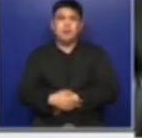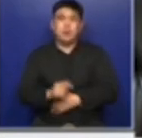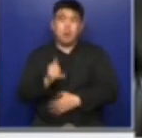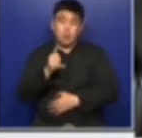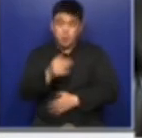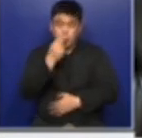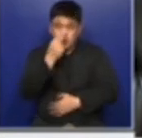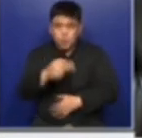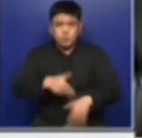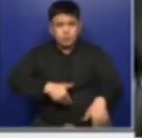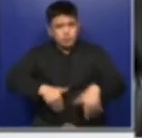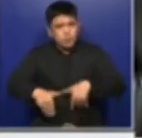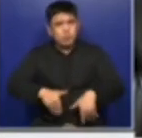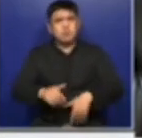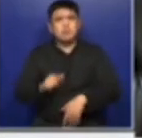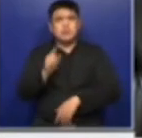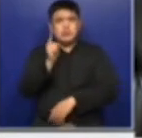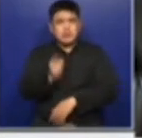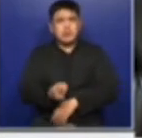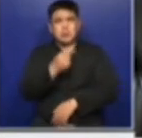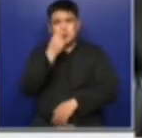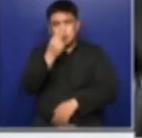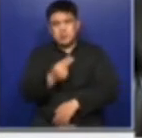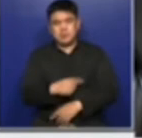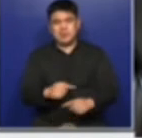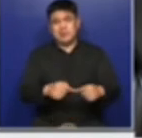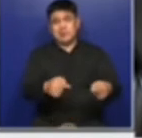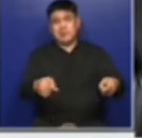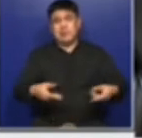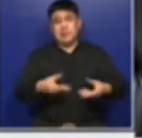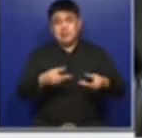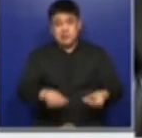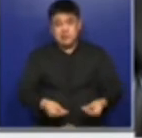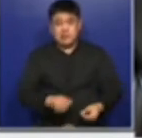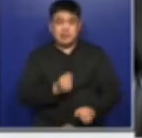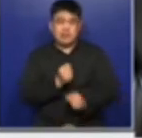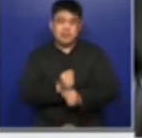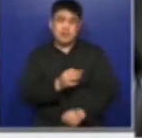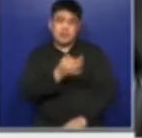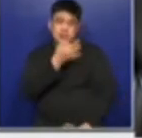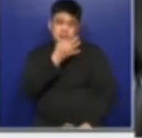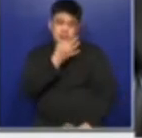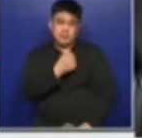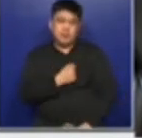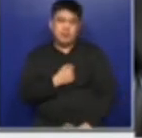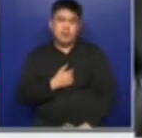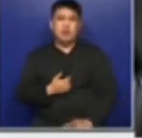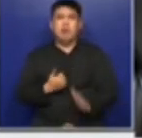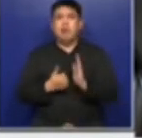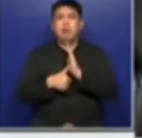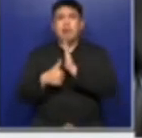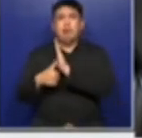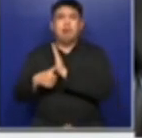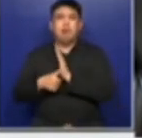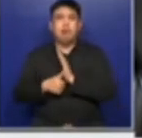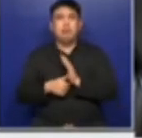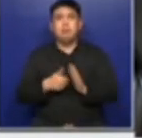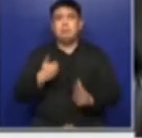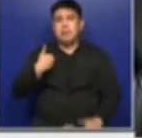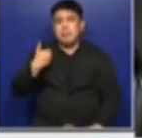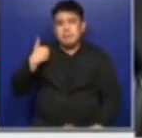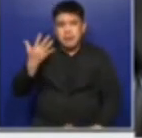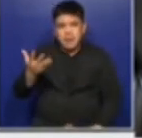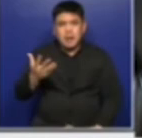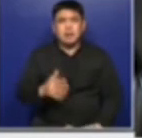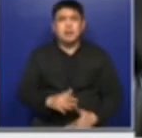ที่ดูแลเรื่องที่ทำกินของพี่น้องเกษตรกรเป็นหนี้สินล้นพ้นตัวท่านทราบไหมครับว่า